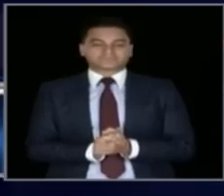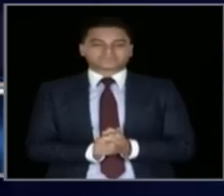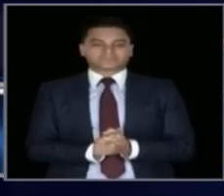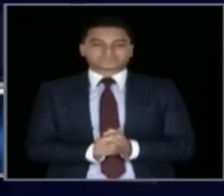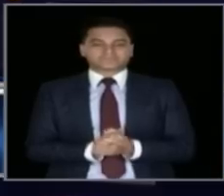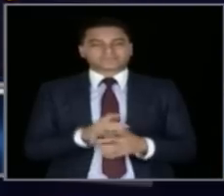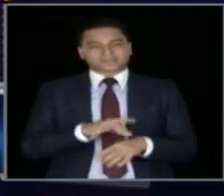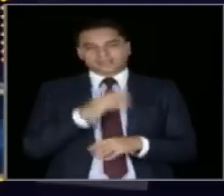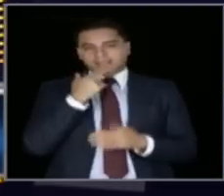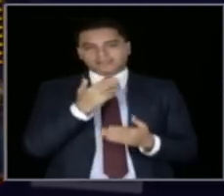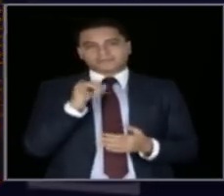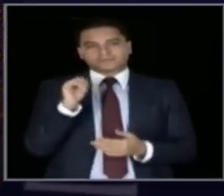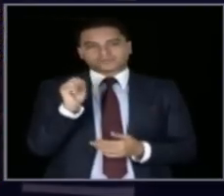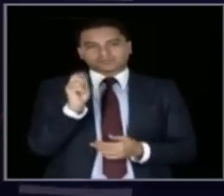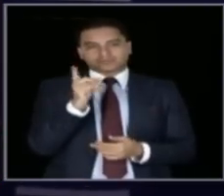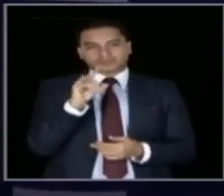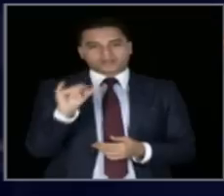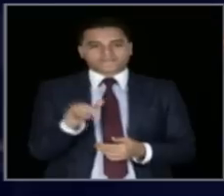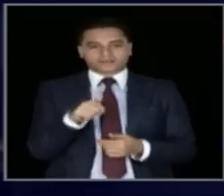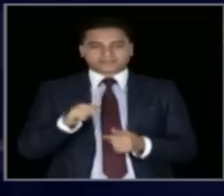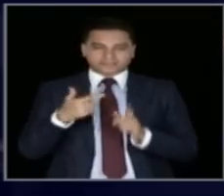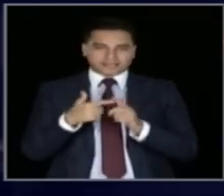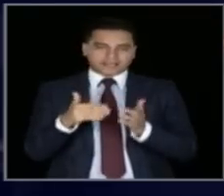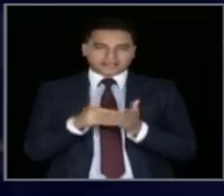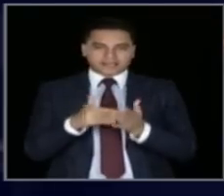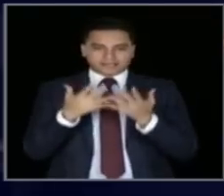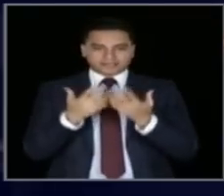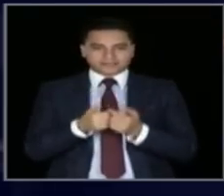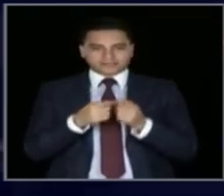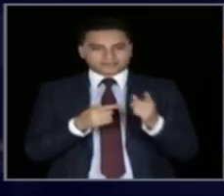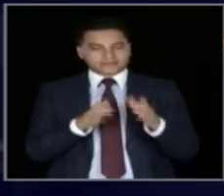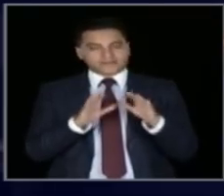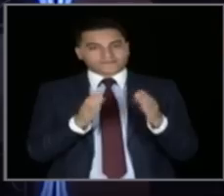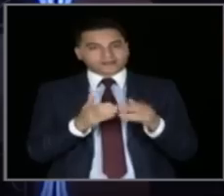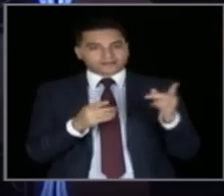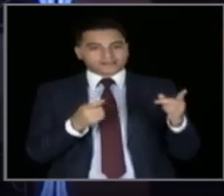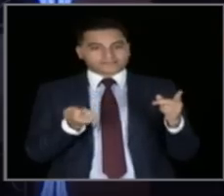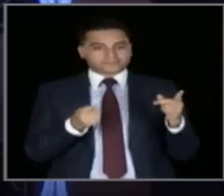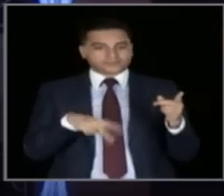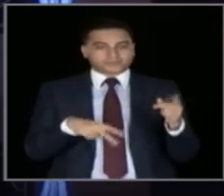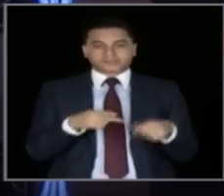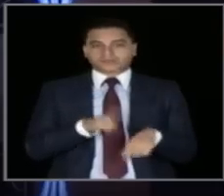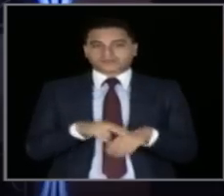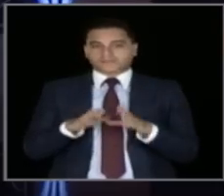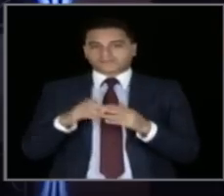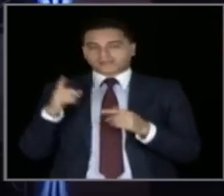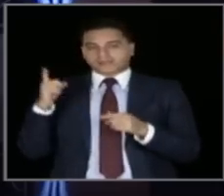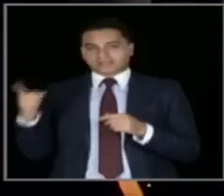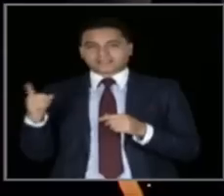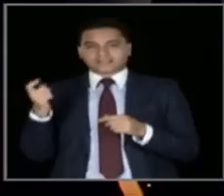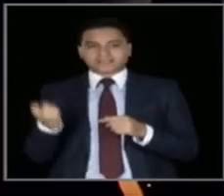هارد لك يا مصطفى. النتيجة في نهاية الفقرة: العراب 85،